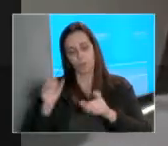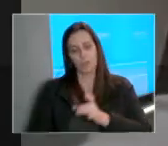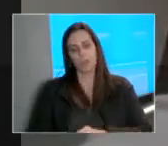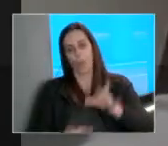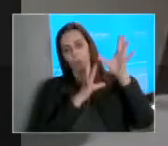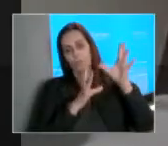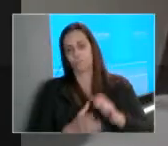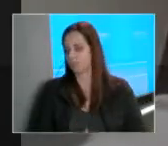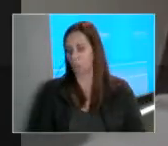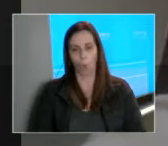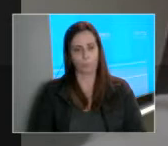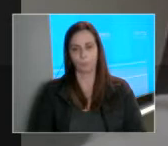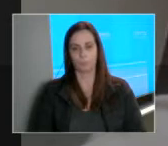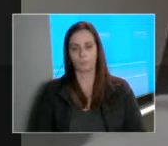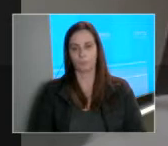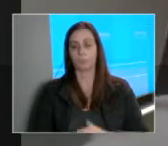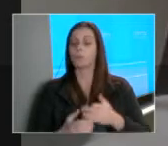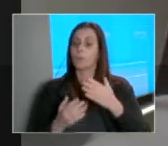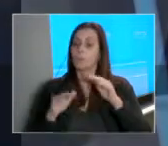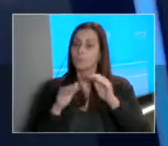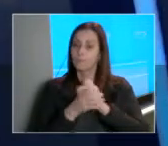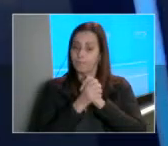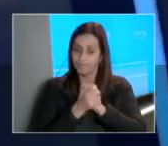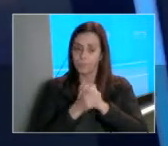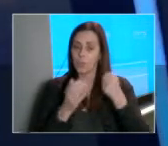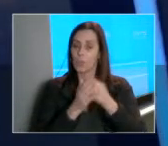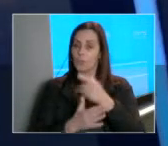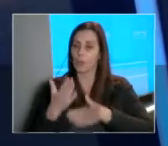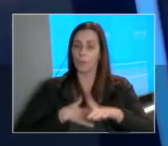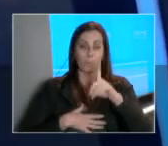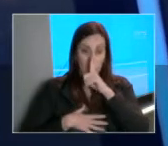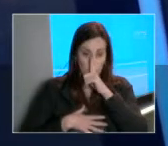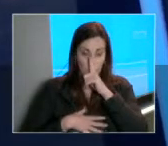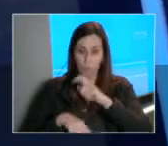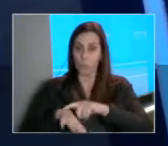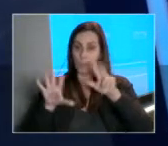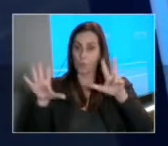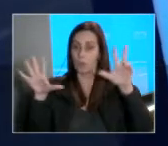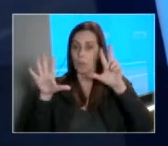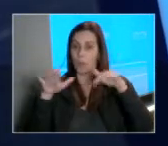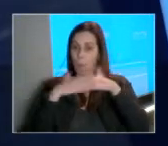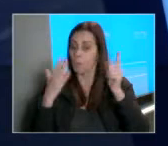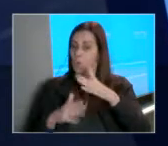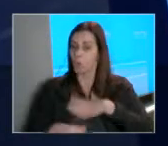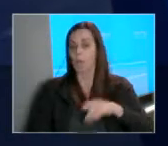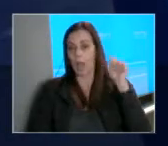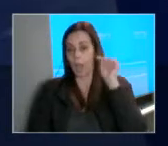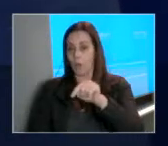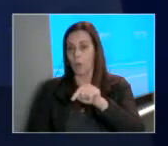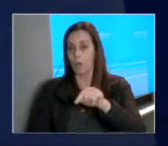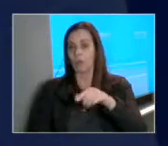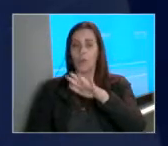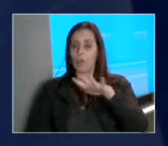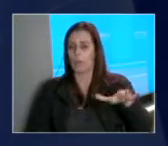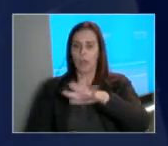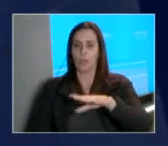אותם לרחובות. אורה גריב, אנחנו מאחלים לך סוף שבוע נעים, וביום ראשון, בשעה 8 בבוקר, מי שרוצה להגיע, דרך בן